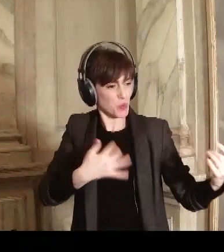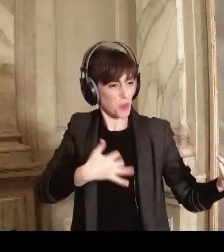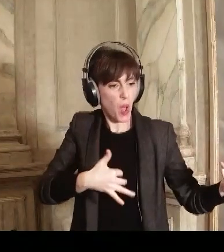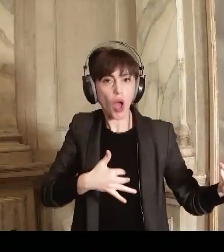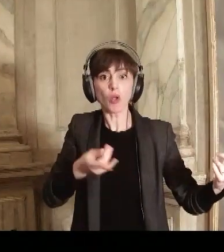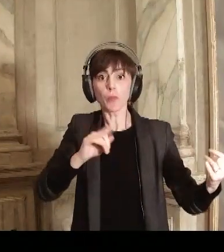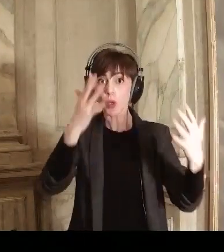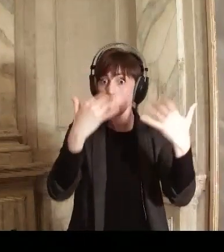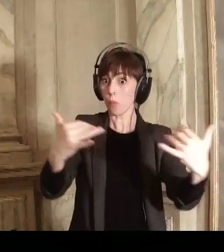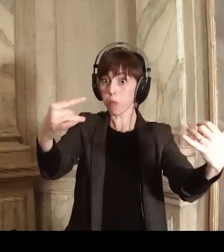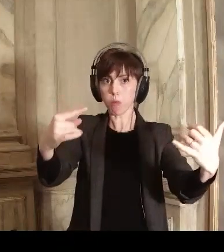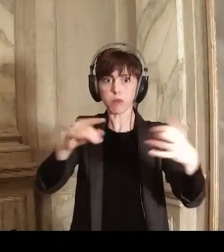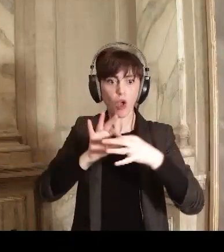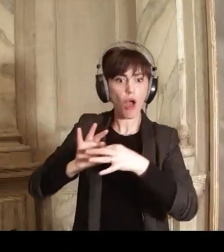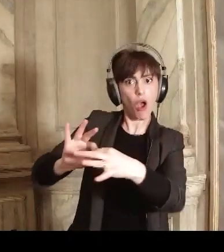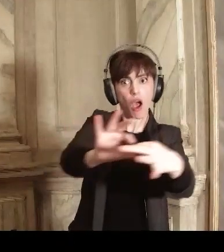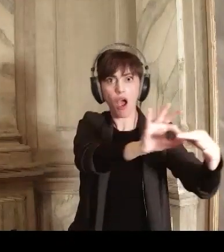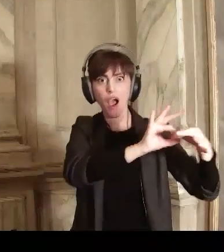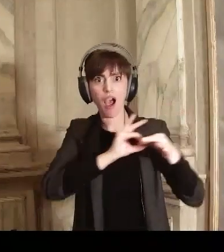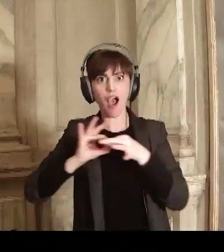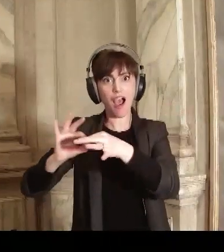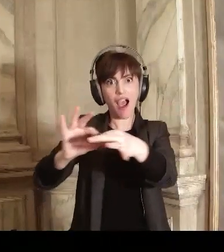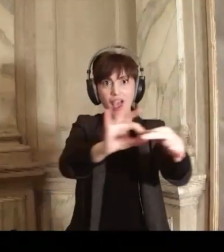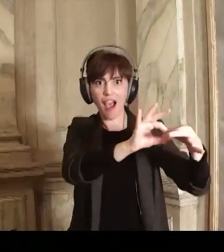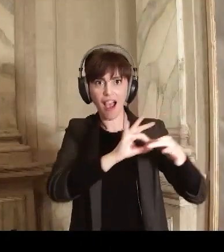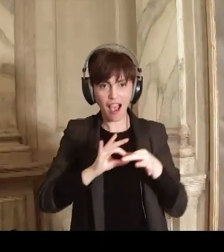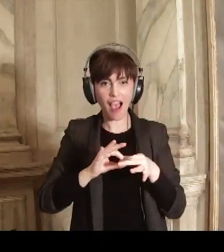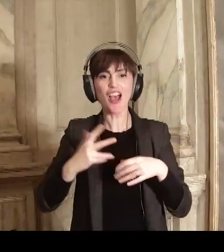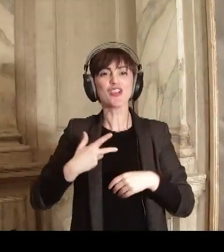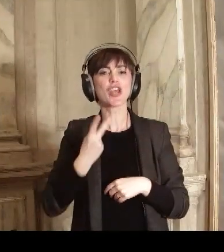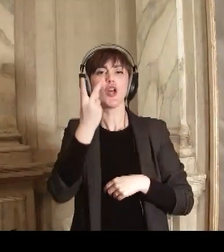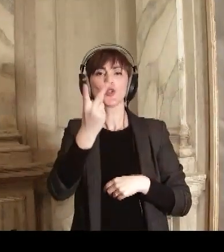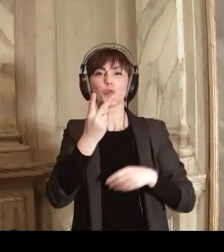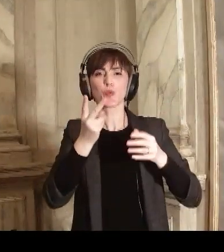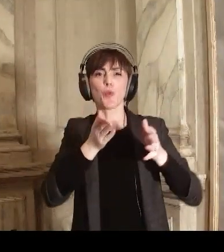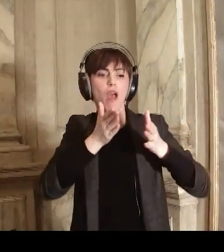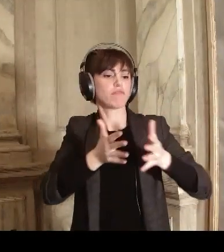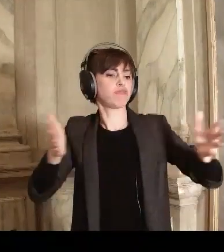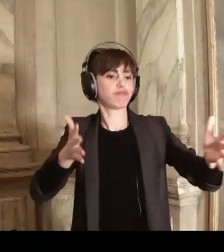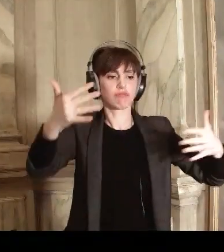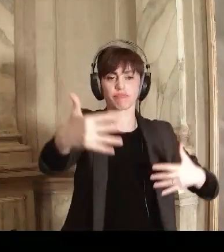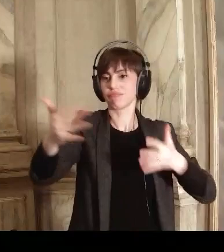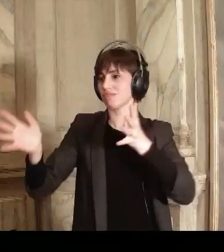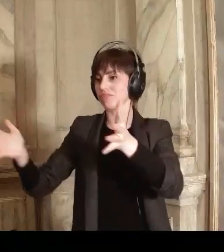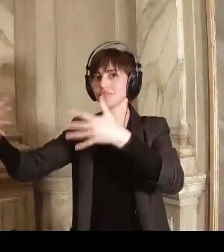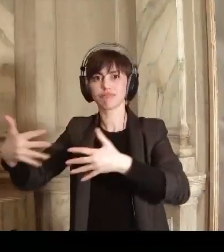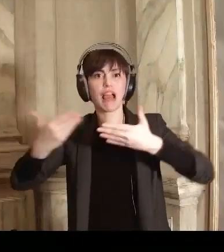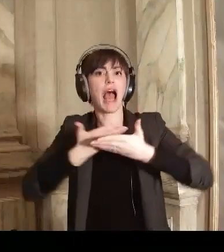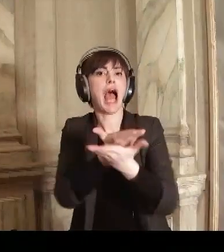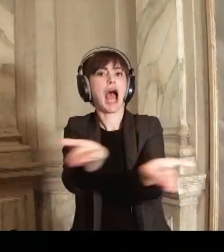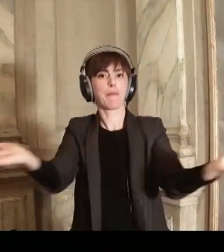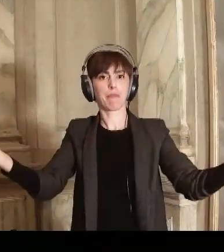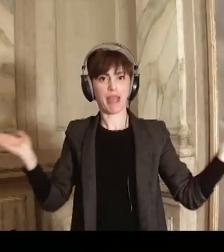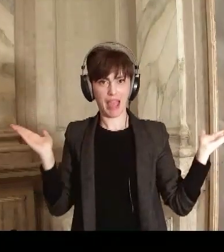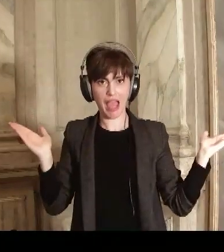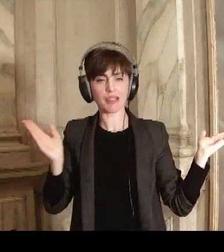potrà girare liberamente nelle bellissime 2 navate aperte del Teatro Alletese, quindi per una nuova avventura